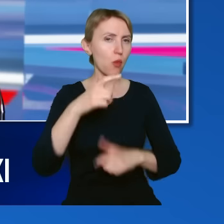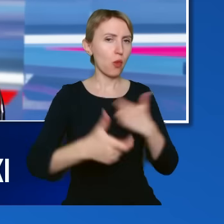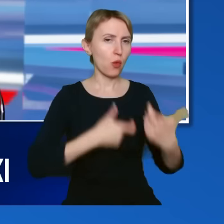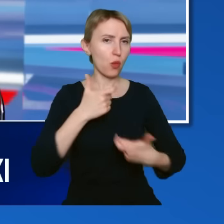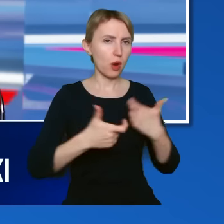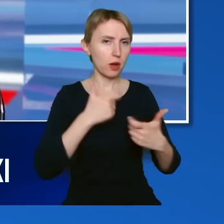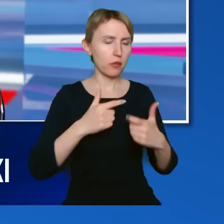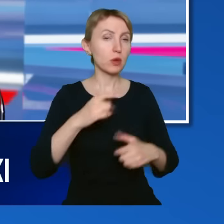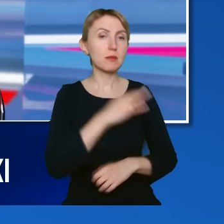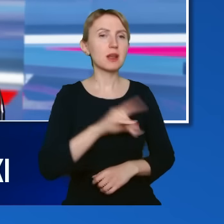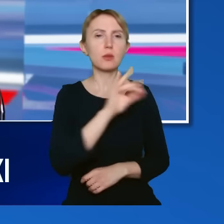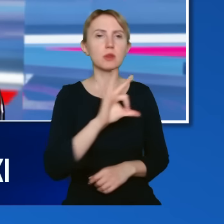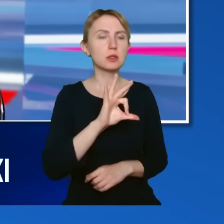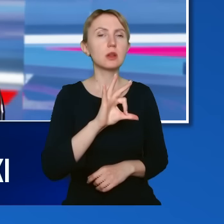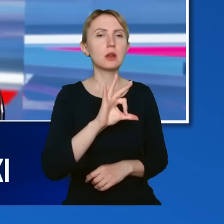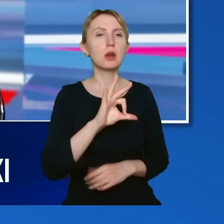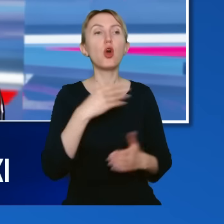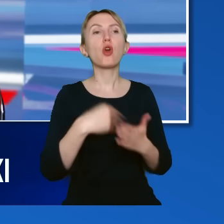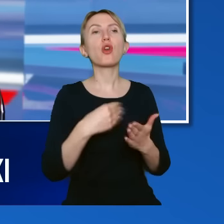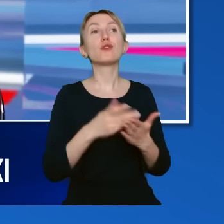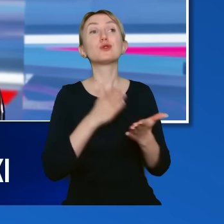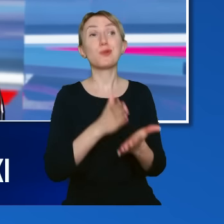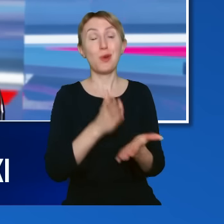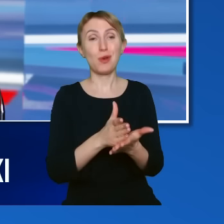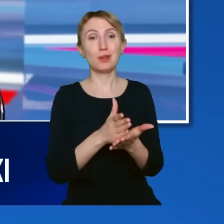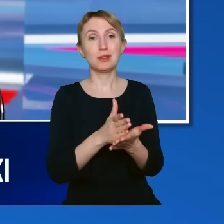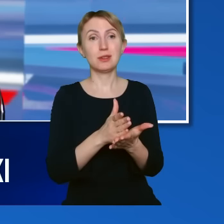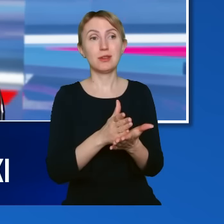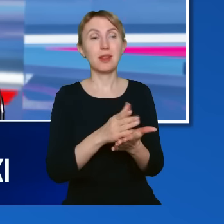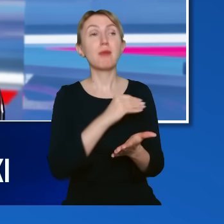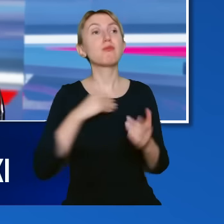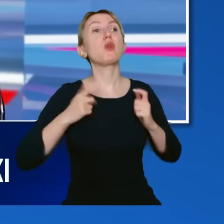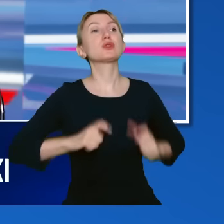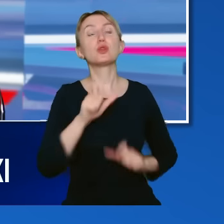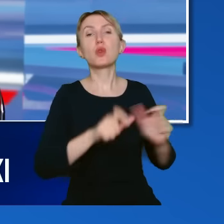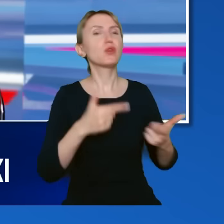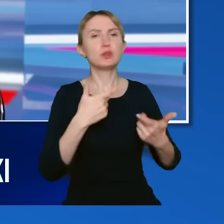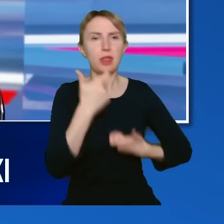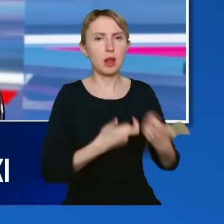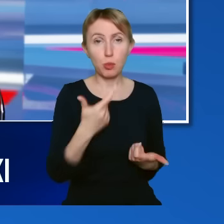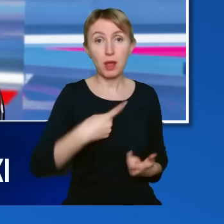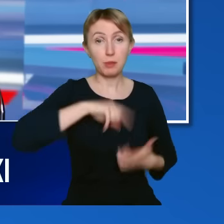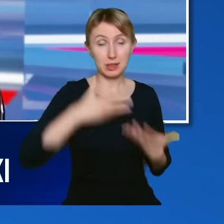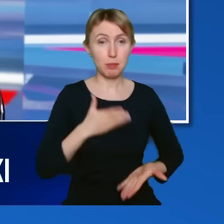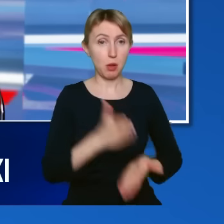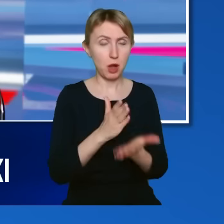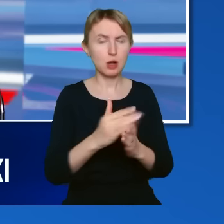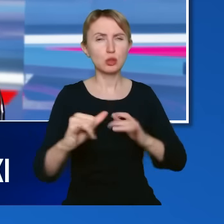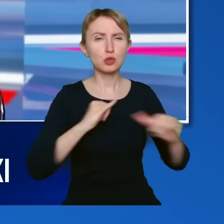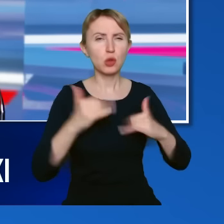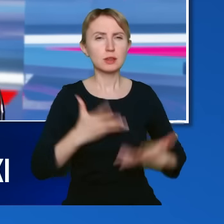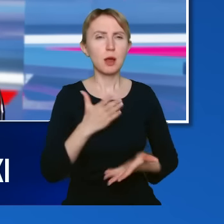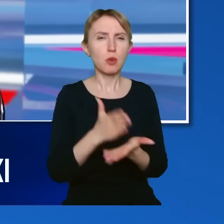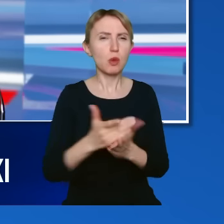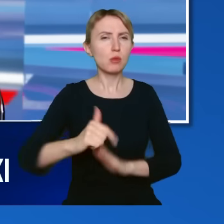to, co zrobiło Prawo i Sprawiedliwość, to przerzuciło koszty tej pomocy na polskich rolników. I takich rzeczy się nie robi, bo jeżeli chcemy pomagać, rząd chce pomagać, to musi wziąć